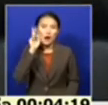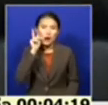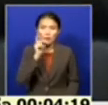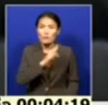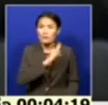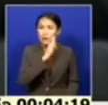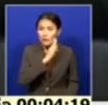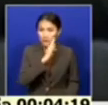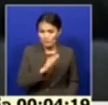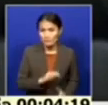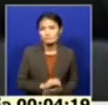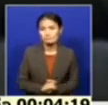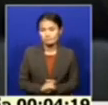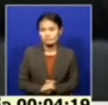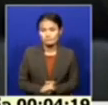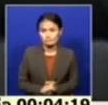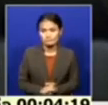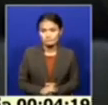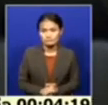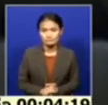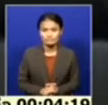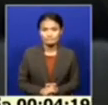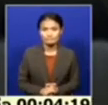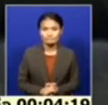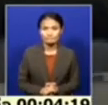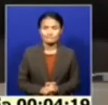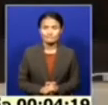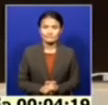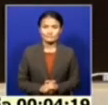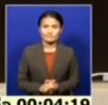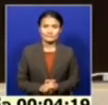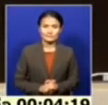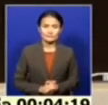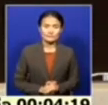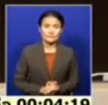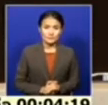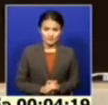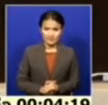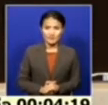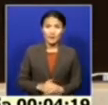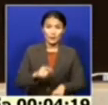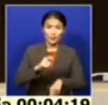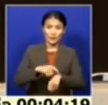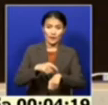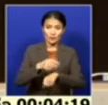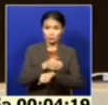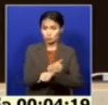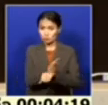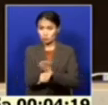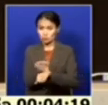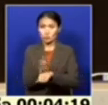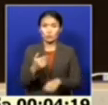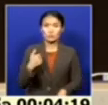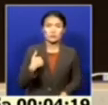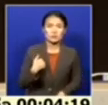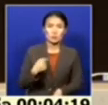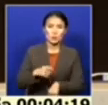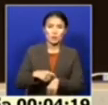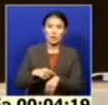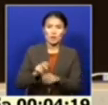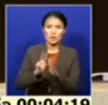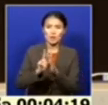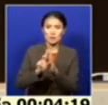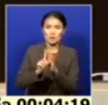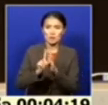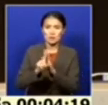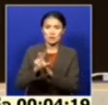พร้อมๆกันเนี่ยคือตัวปัญหานั่นเองนะฮะแล้วหลายๆเรื่องที่เราได้รับทราบมาก็รู้แล้วแต่เป็นเฟกนิวส์จาก